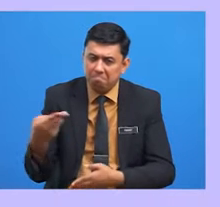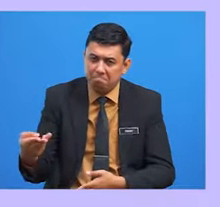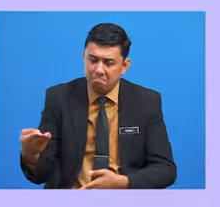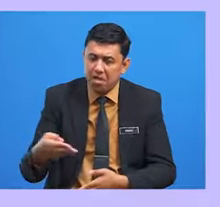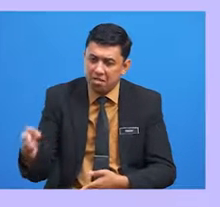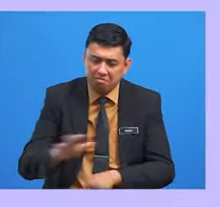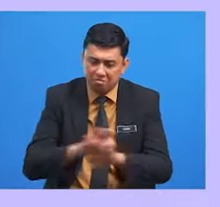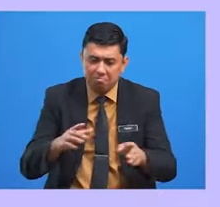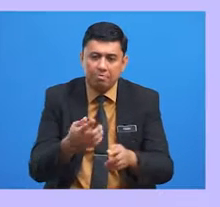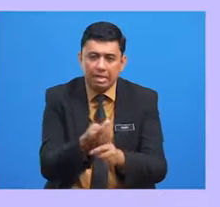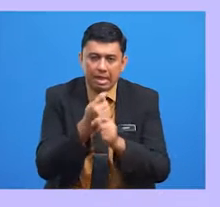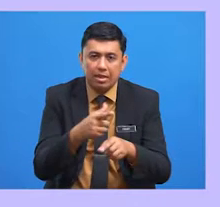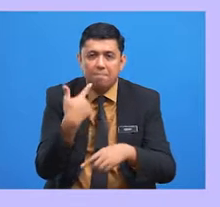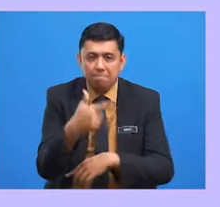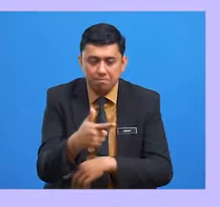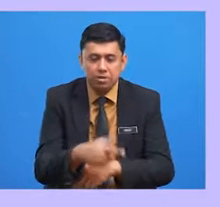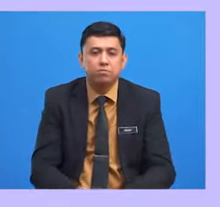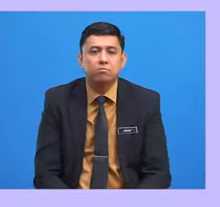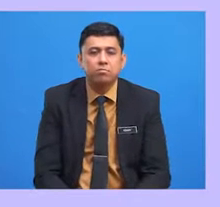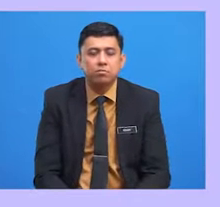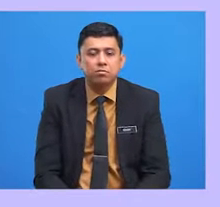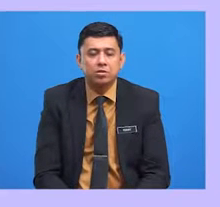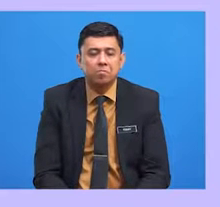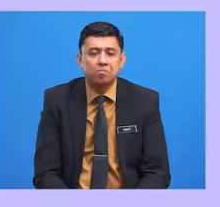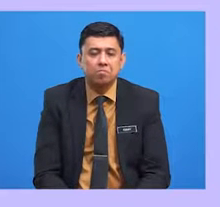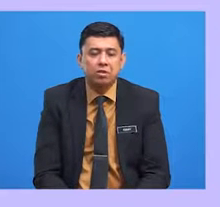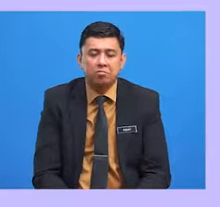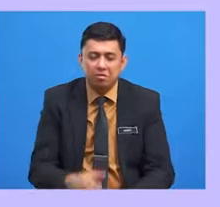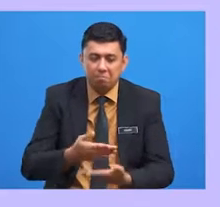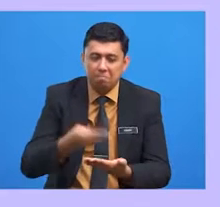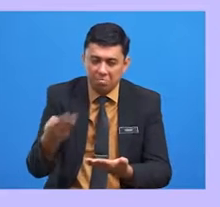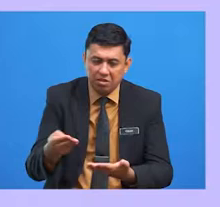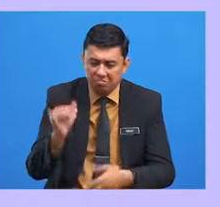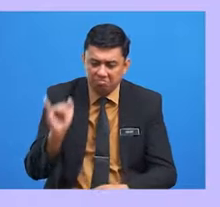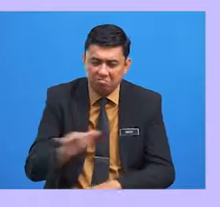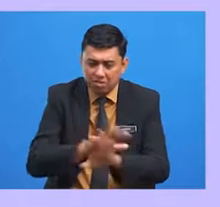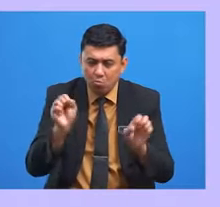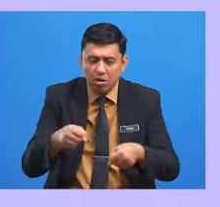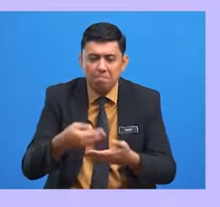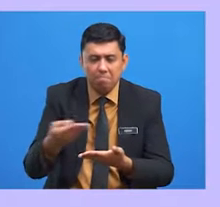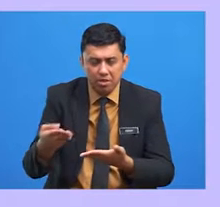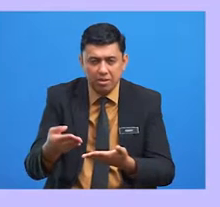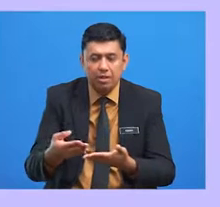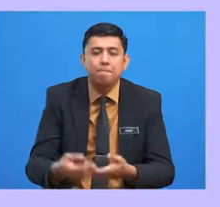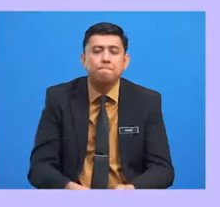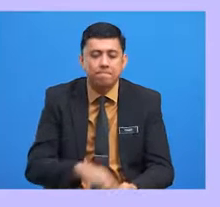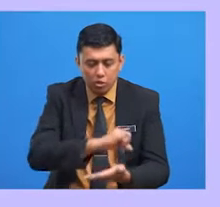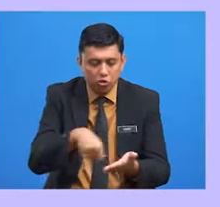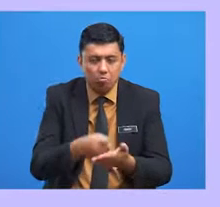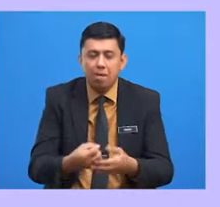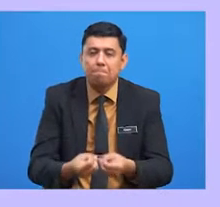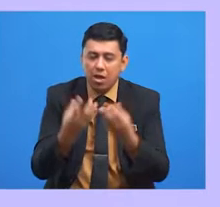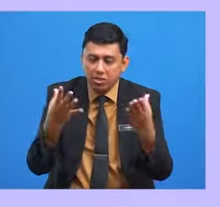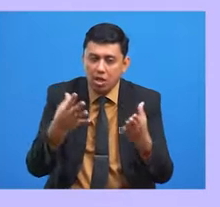anjal. Kuantiti barang tak anjal tidak boleh dibeli dalam kuantiti yang banyak walaupun